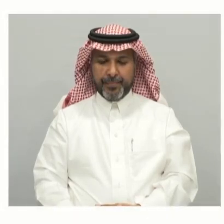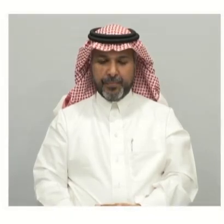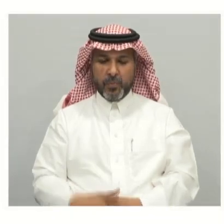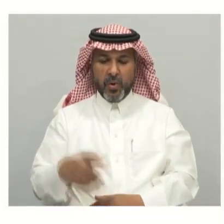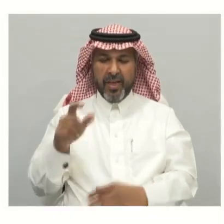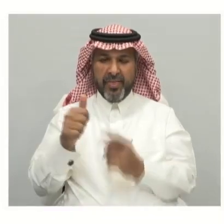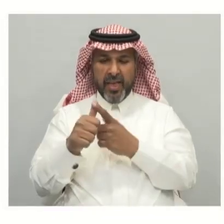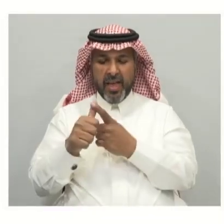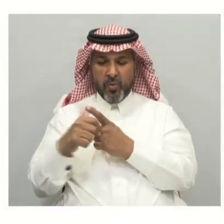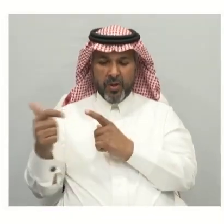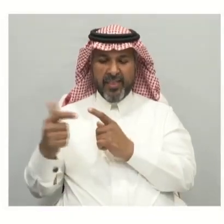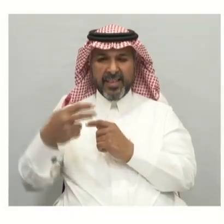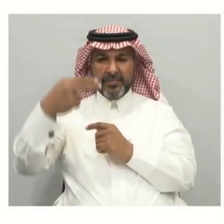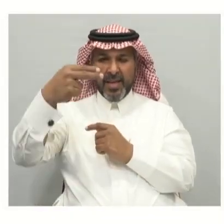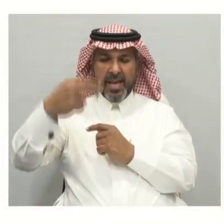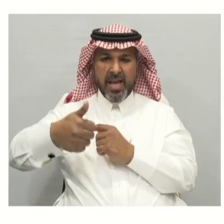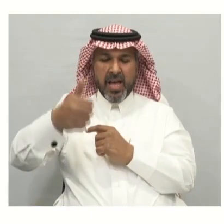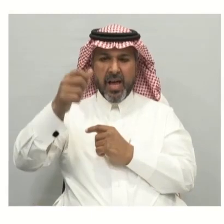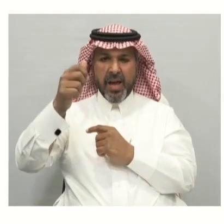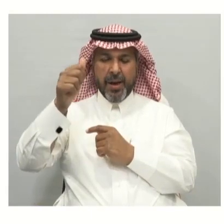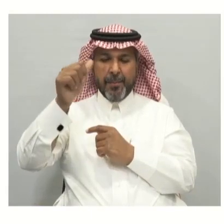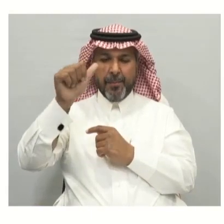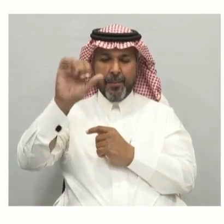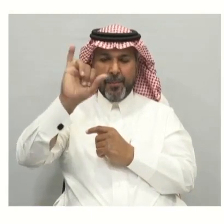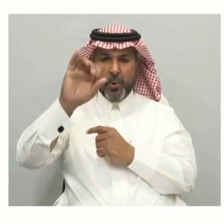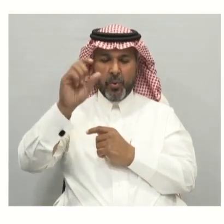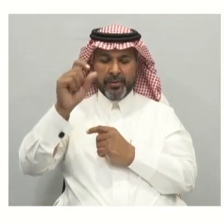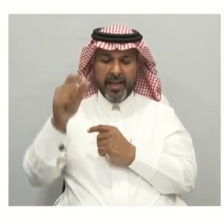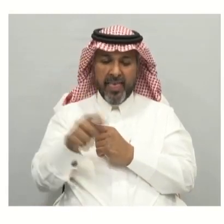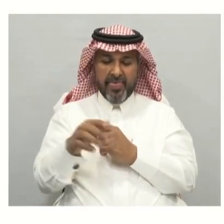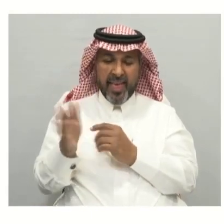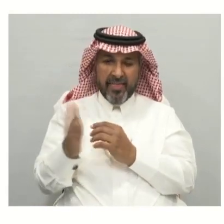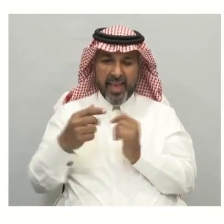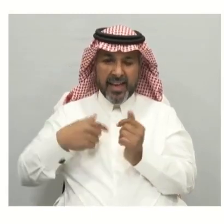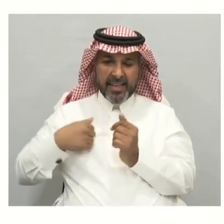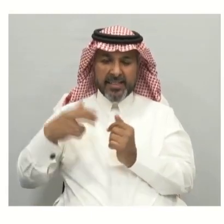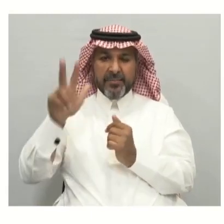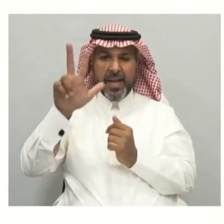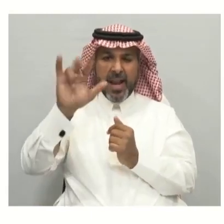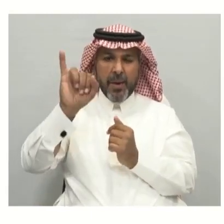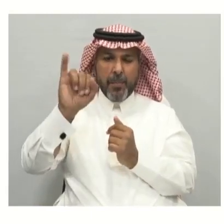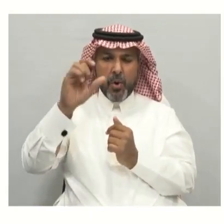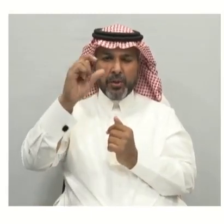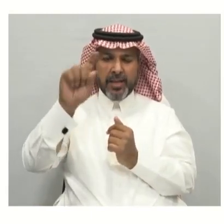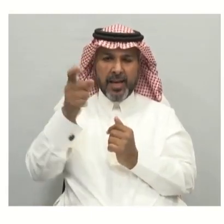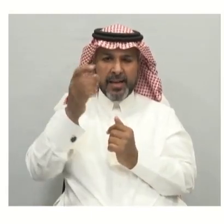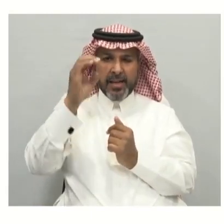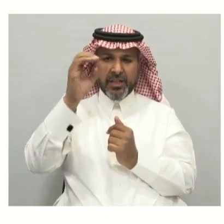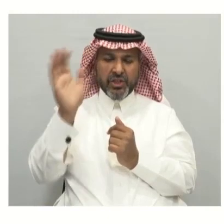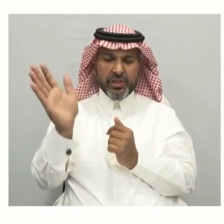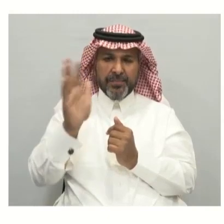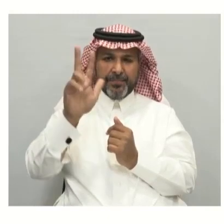هناك نوع خاص من الاعمده البيانيه يسمى المدرج التكراري تستعمل فيه الاعمده